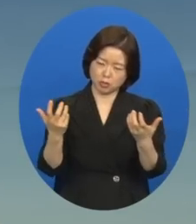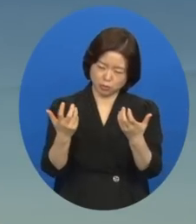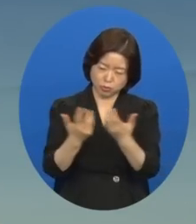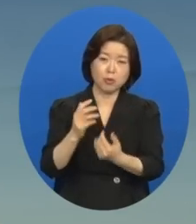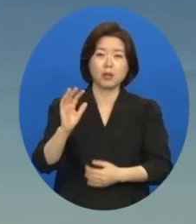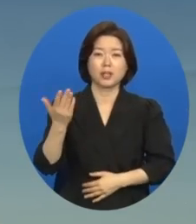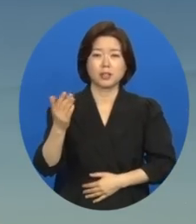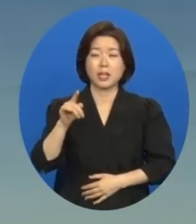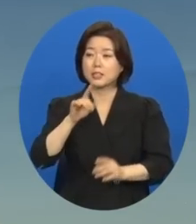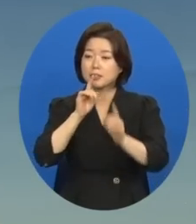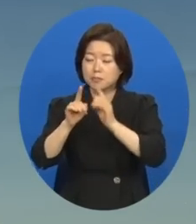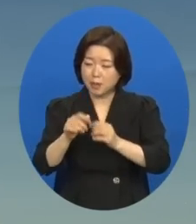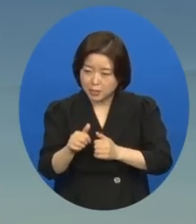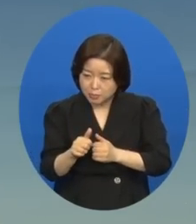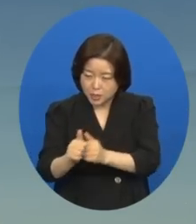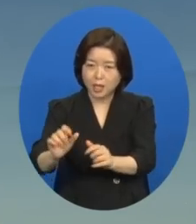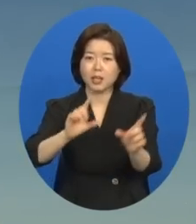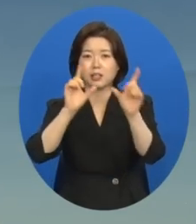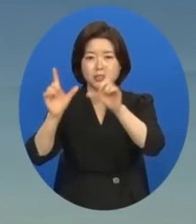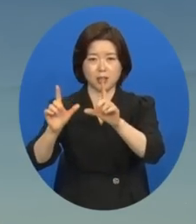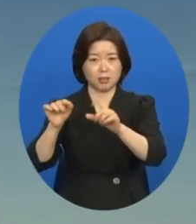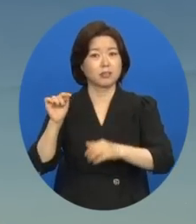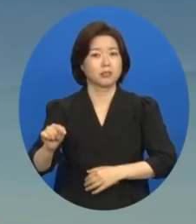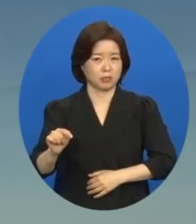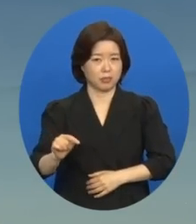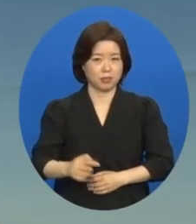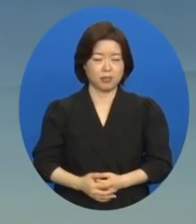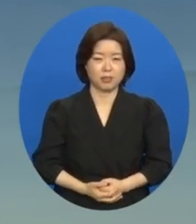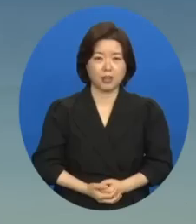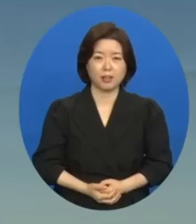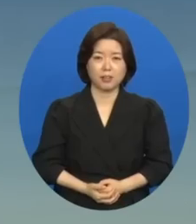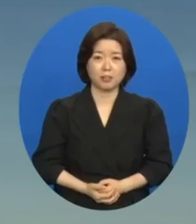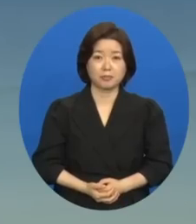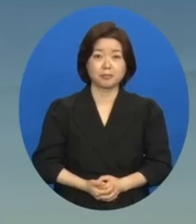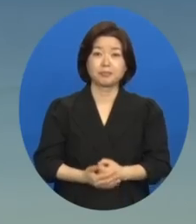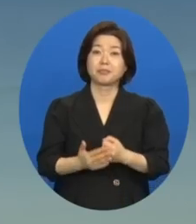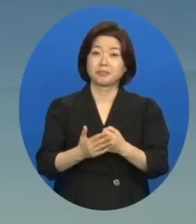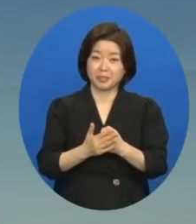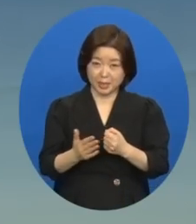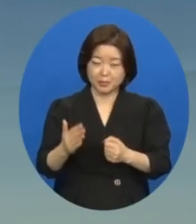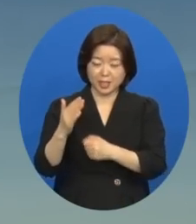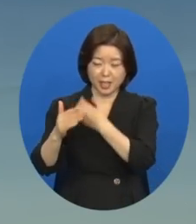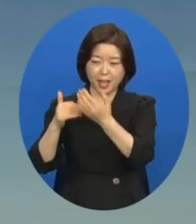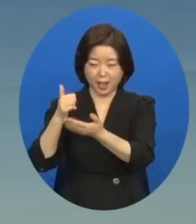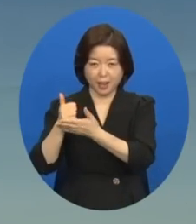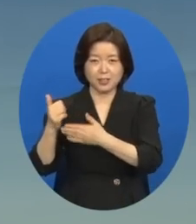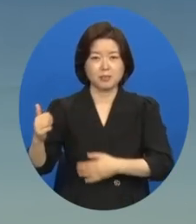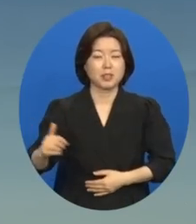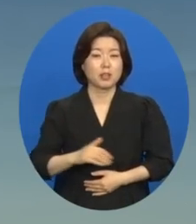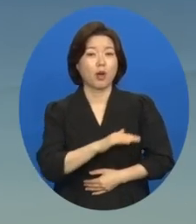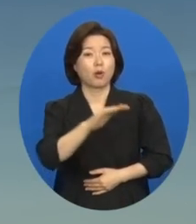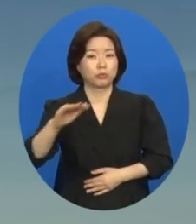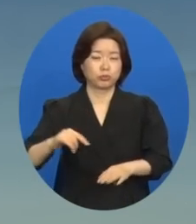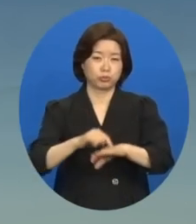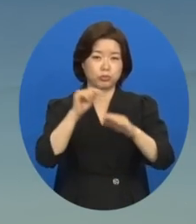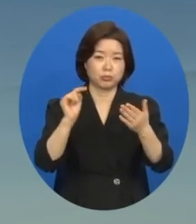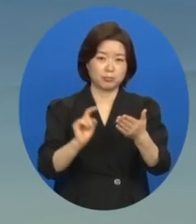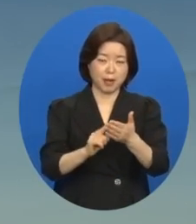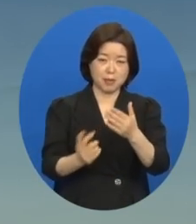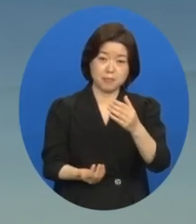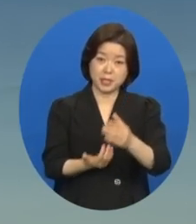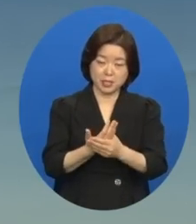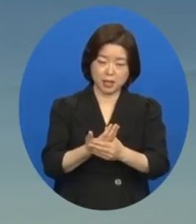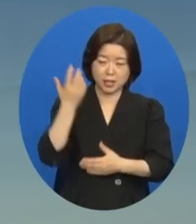말씀으로 사라지는 것이 아니면 무엇이겠습니까? 그래서 하나님께서 우리의 마음에 일어나는